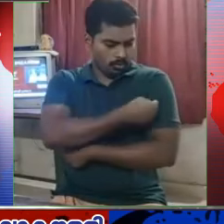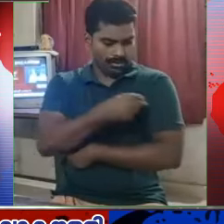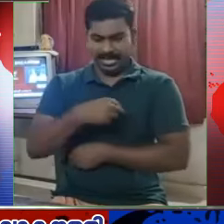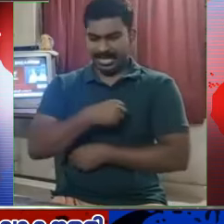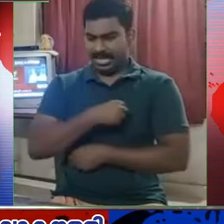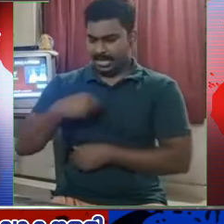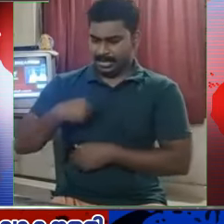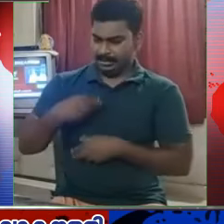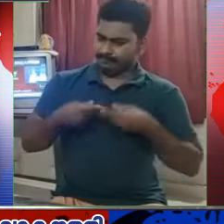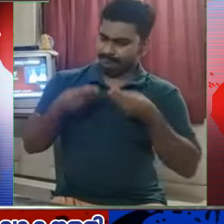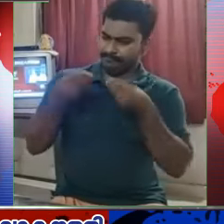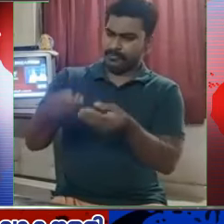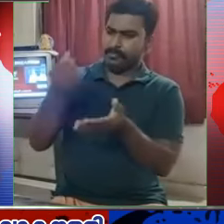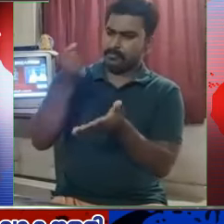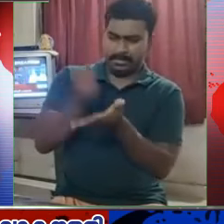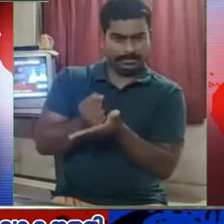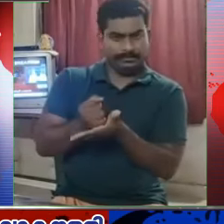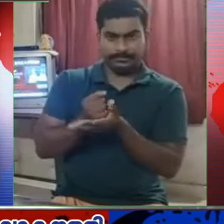നമ്മുടെ ഗ്രാമങ്ങളിൽ